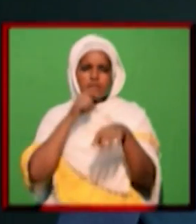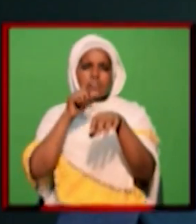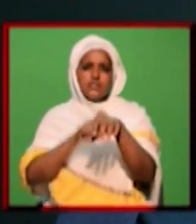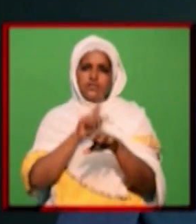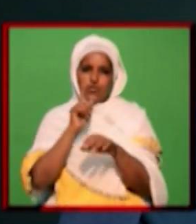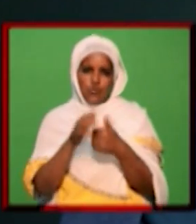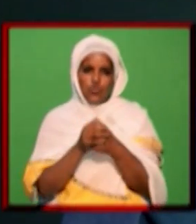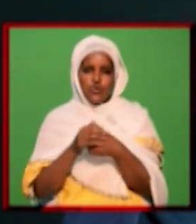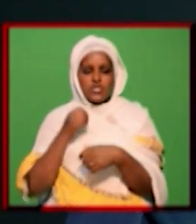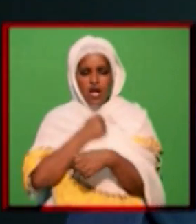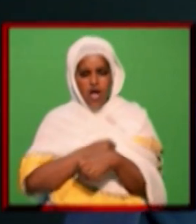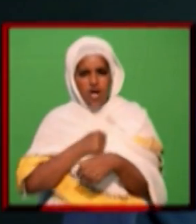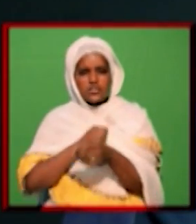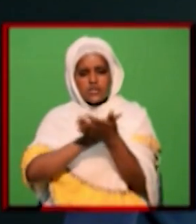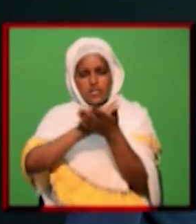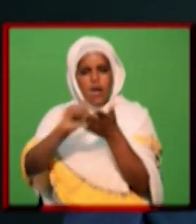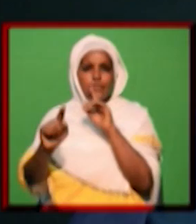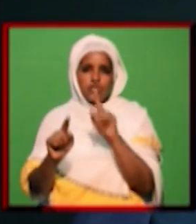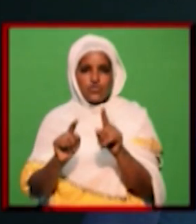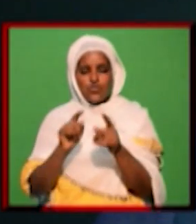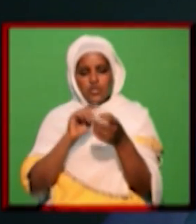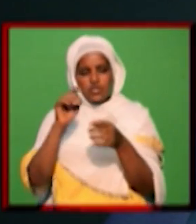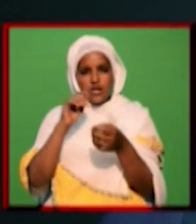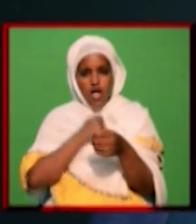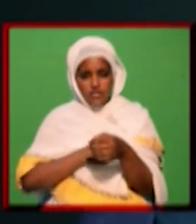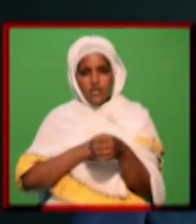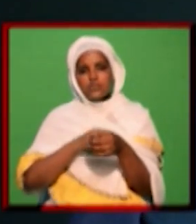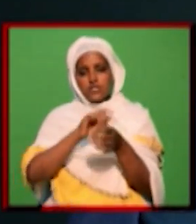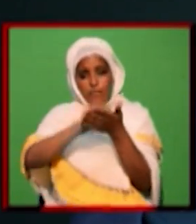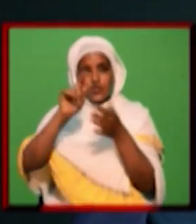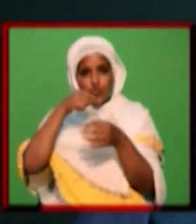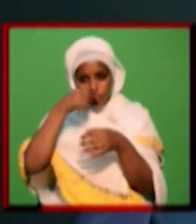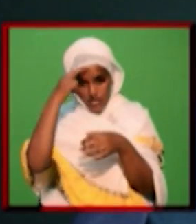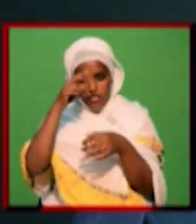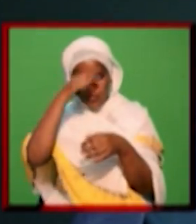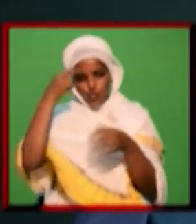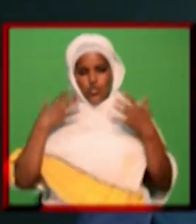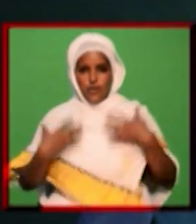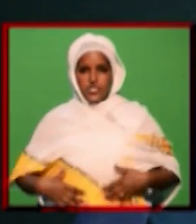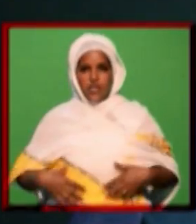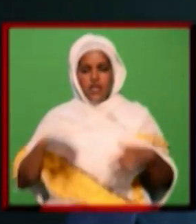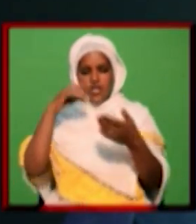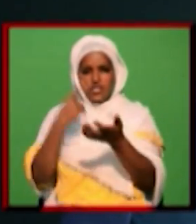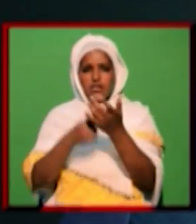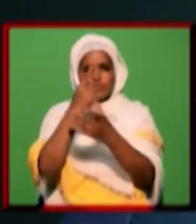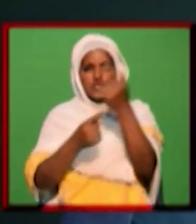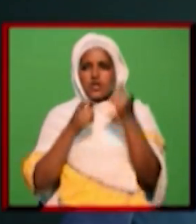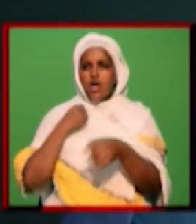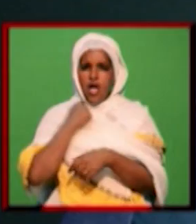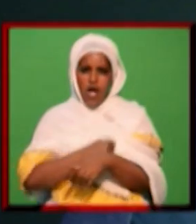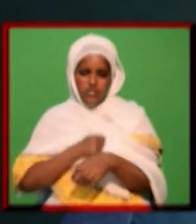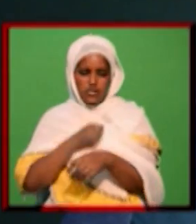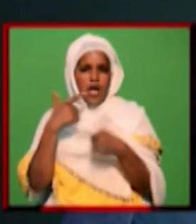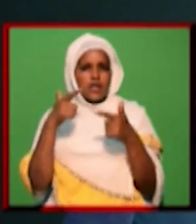ጊዜ የሐዘን ሰሙን የሐዘን ዕለታት ናቸው ለማለት ጥቁር ይለበሳል። በዚህ ነው የብቻ። አሁን ሌላም